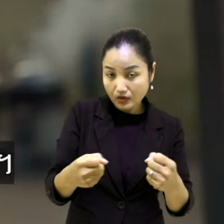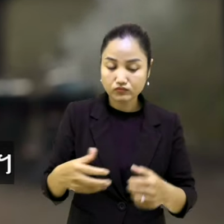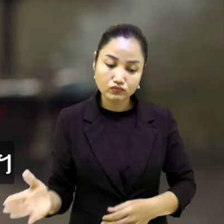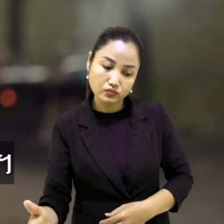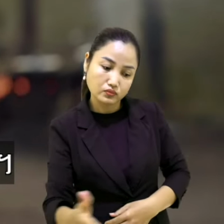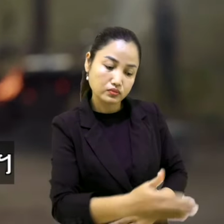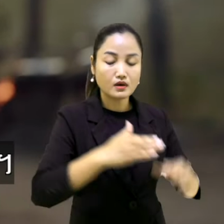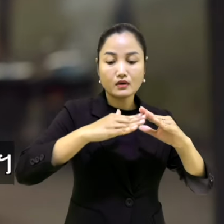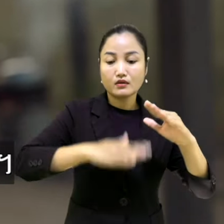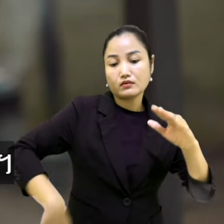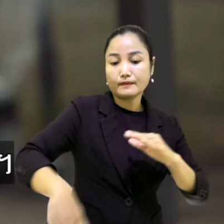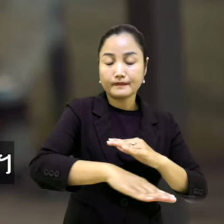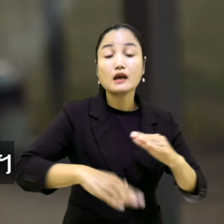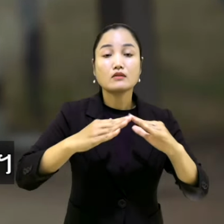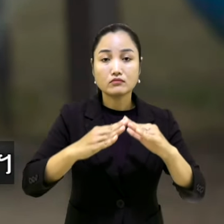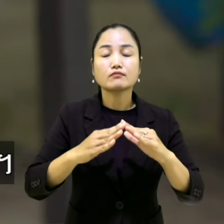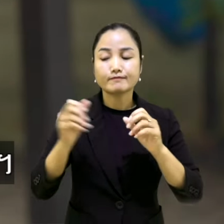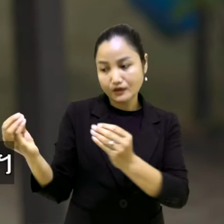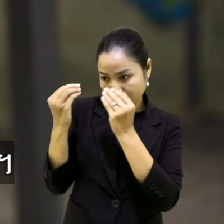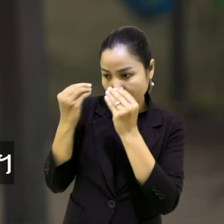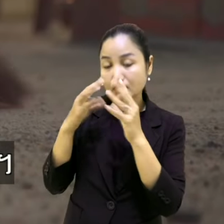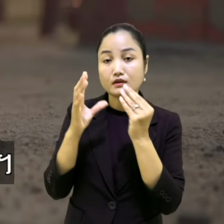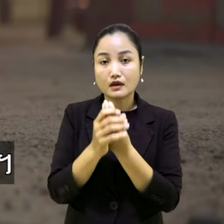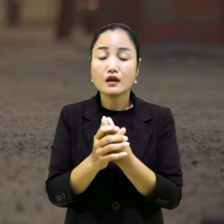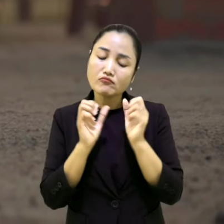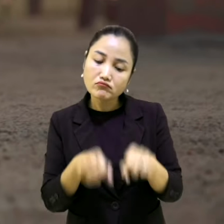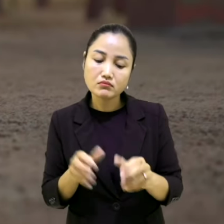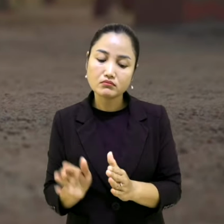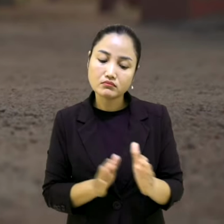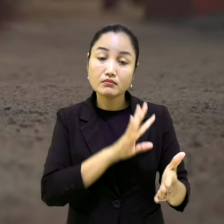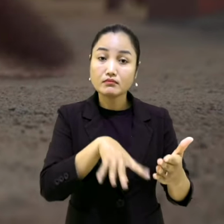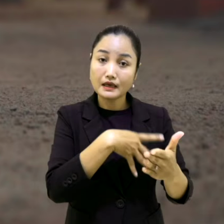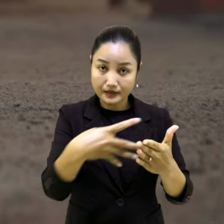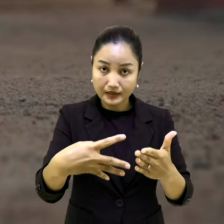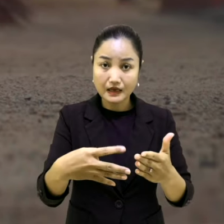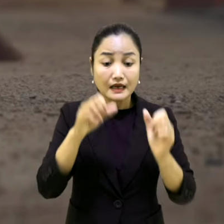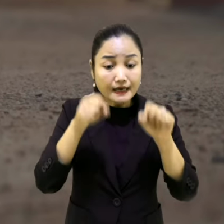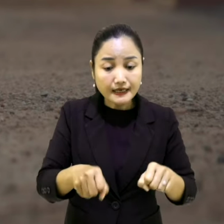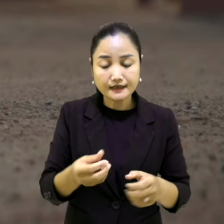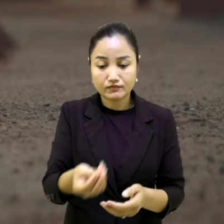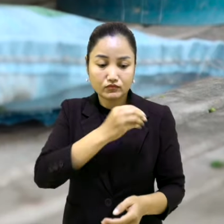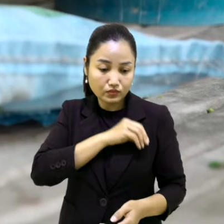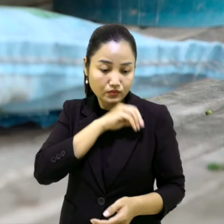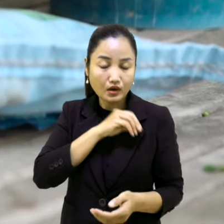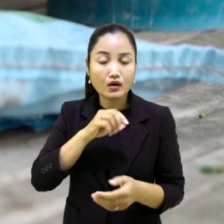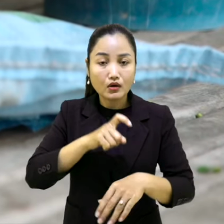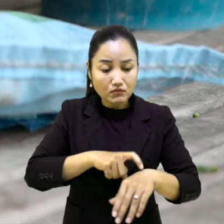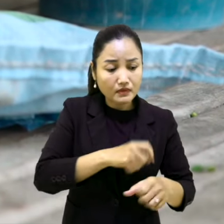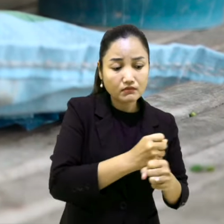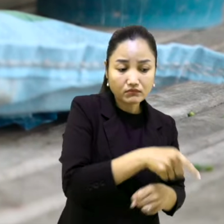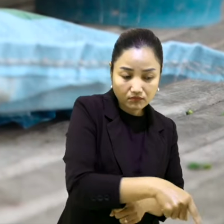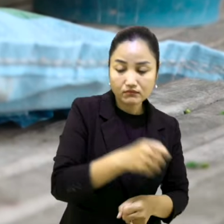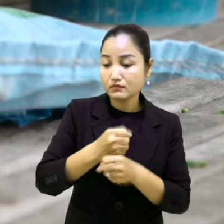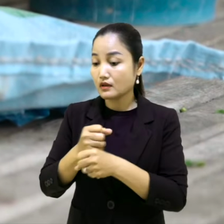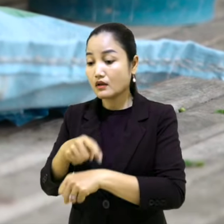của phép, xâm át, bạc ấy than dương nơi chung bênh tiết nâng của quạt người riêng này. Chè riêng phán ca chăng, thư mấy ai châm nâu dương ban từ mục, dương